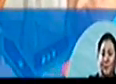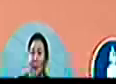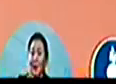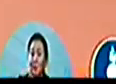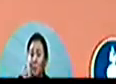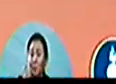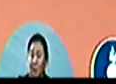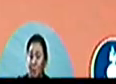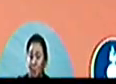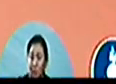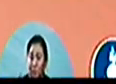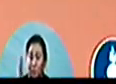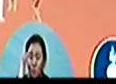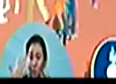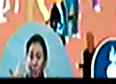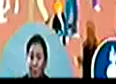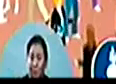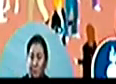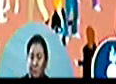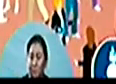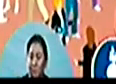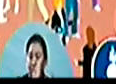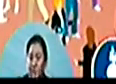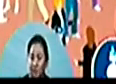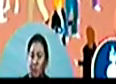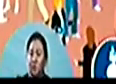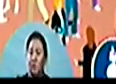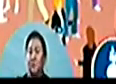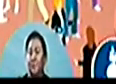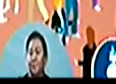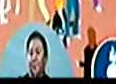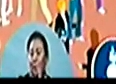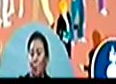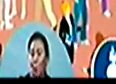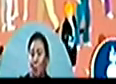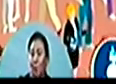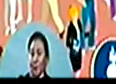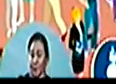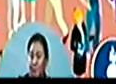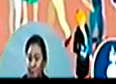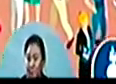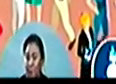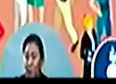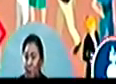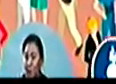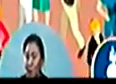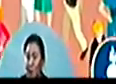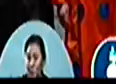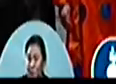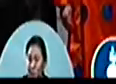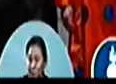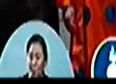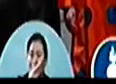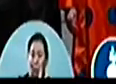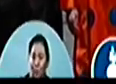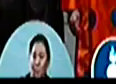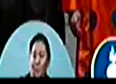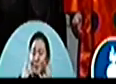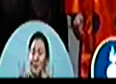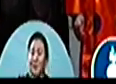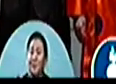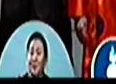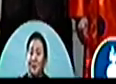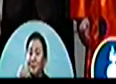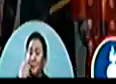дээшлүүлэх. Ардчилсан нам 2012 онд 100 мянган хүн тутамд нэг цагдаагийн хилс байгуулах шийдвэр гаргасан. Энэ бол